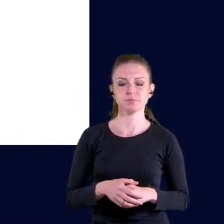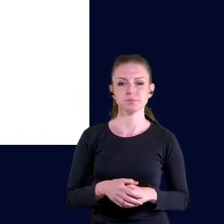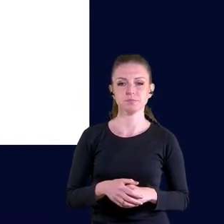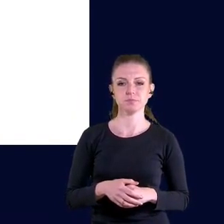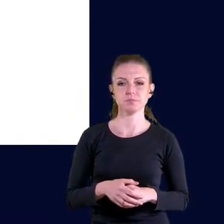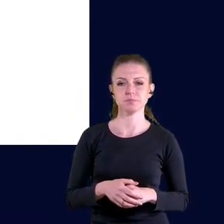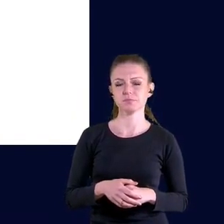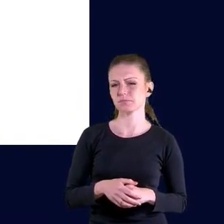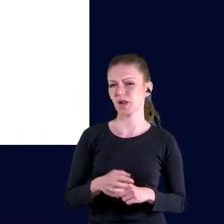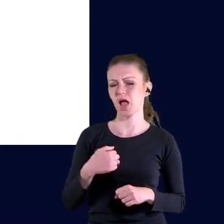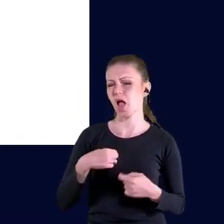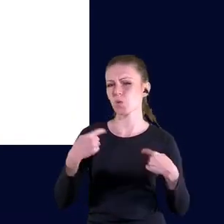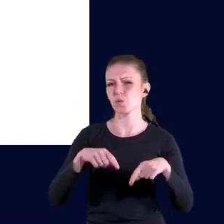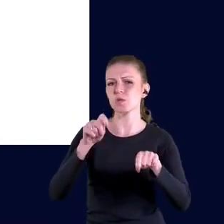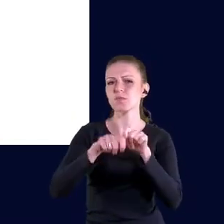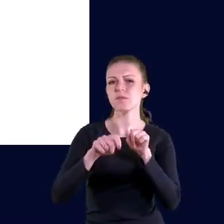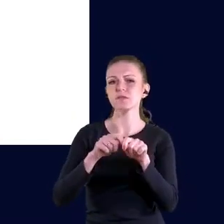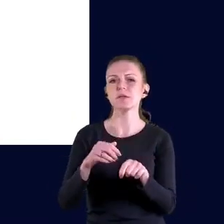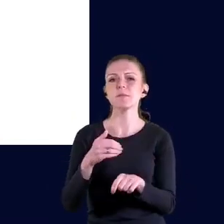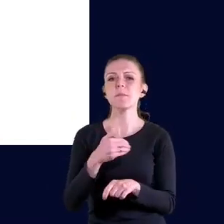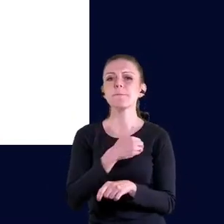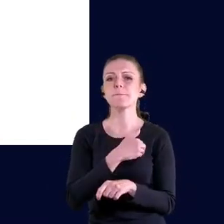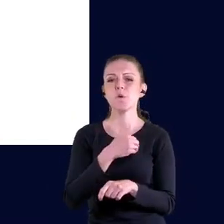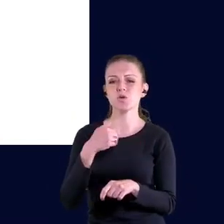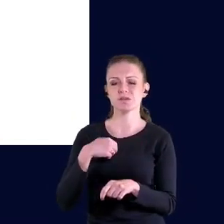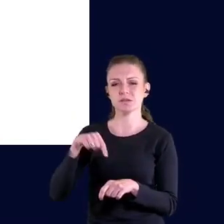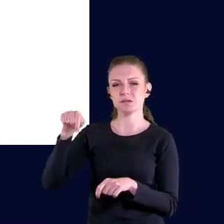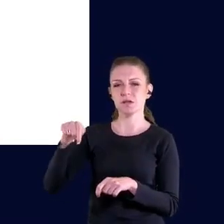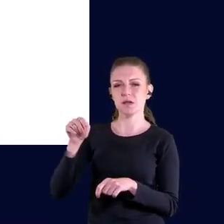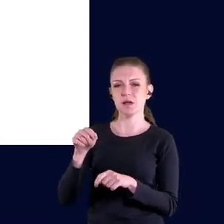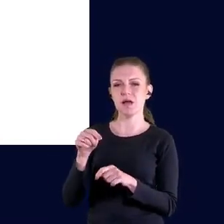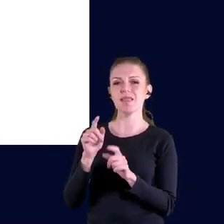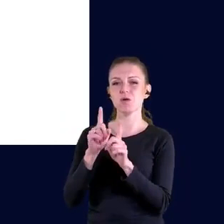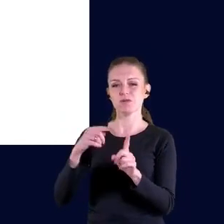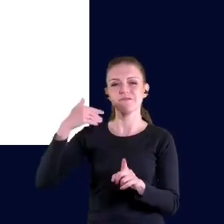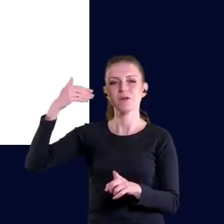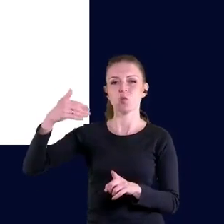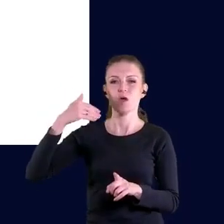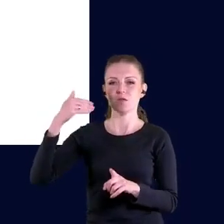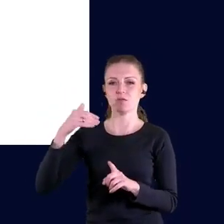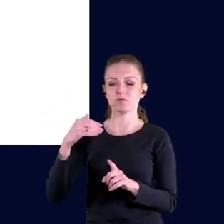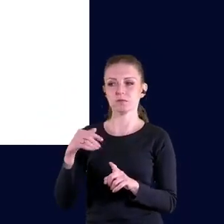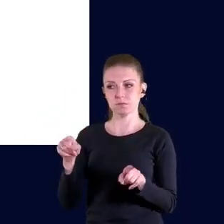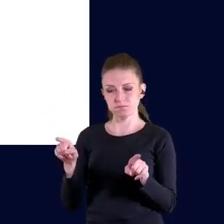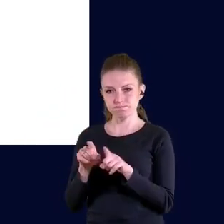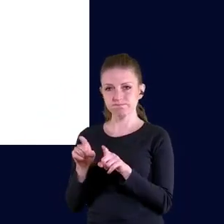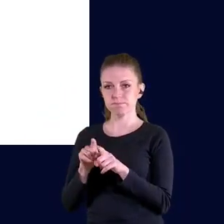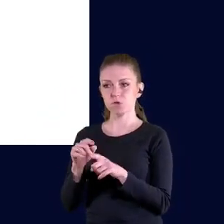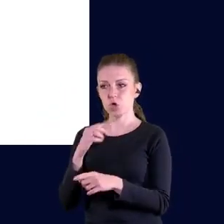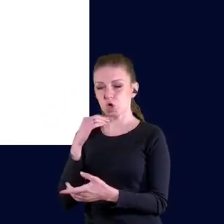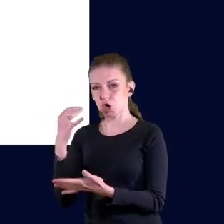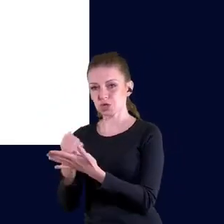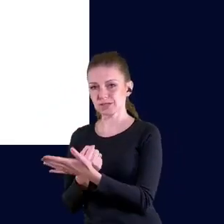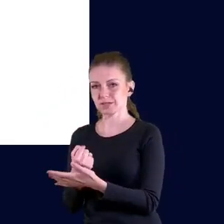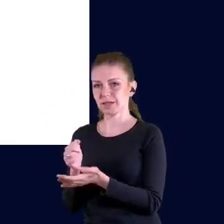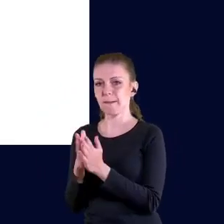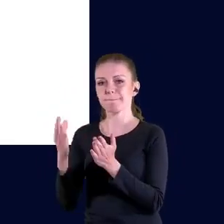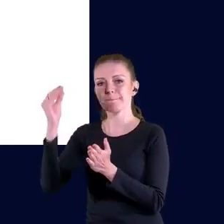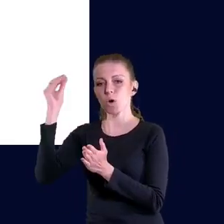opisują jak istotne dla polskich wykładowców jest korzystanie z konkretnego podręcznika zalecanie podręczników